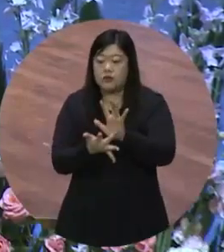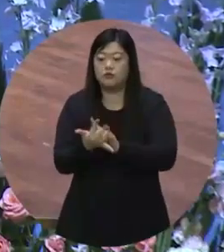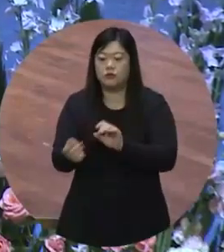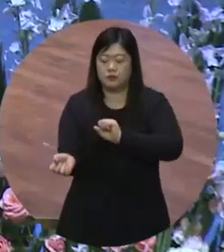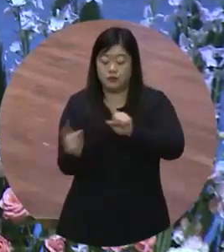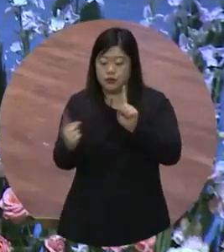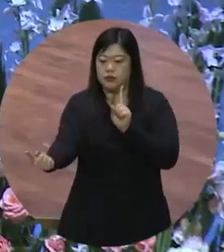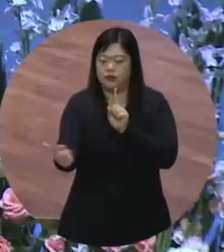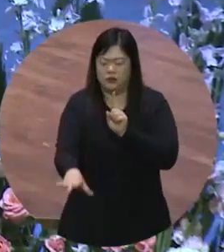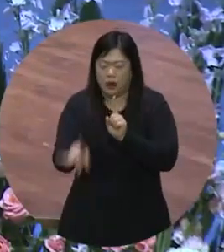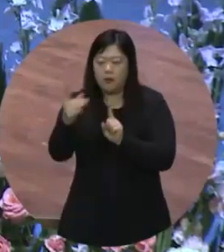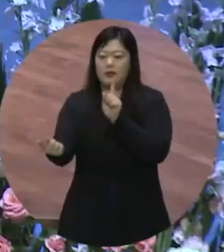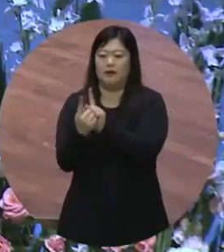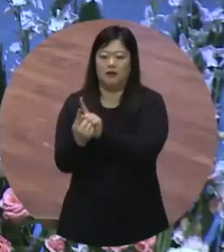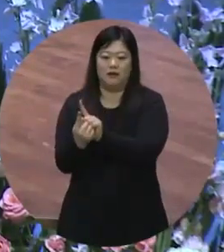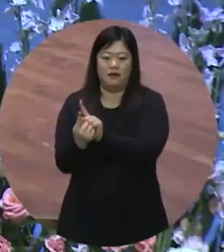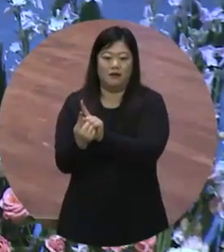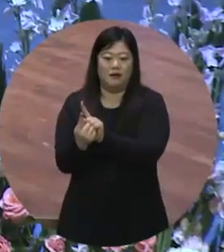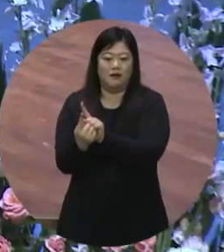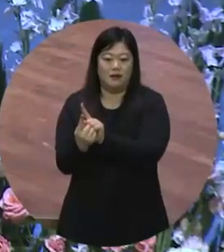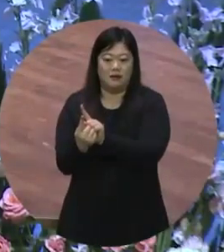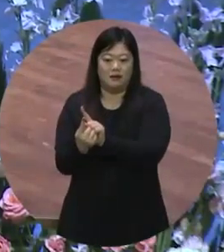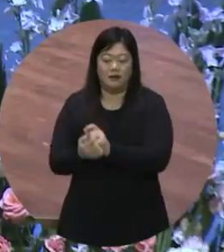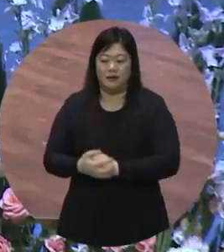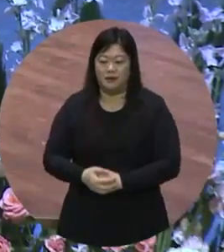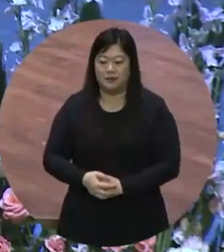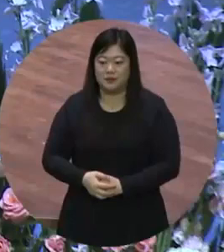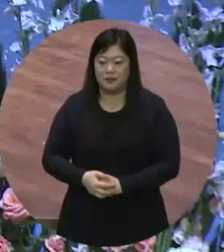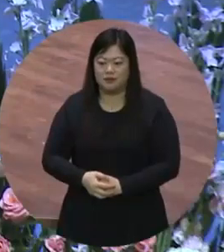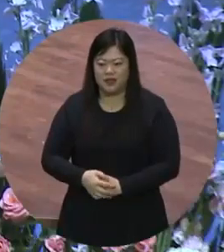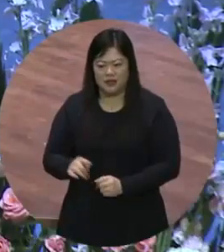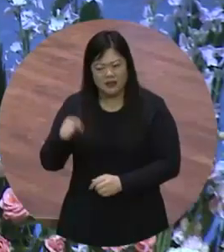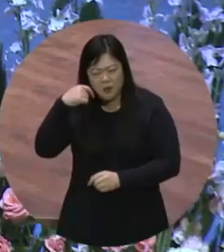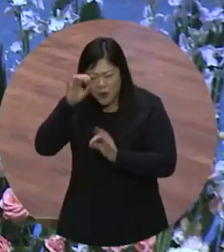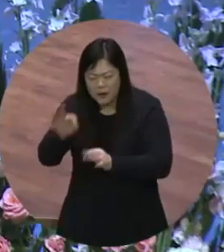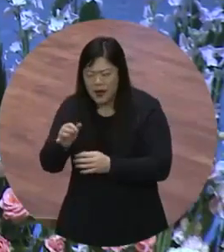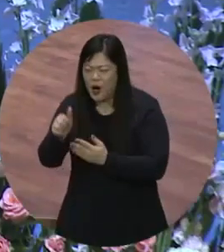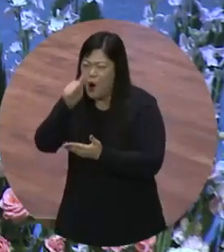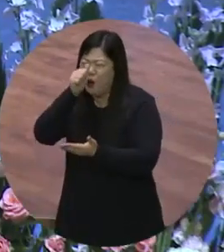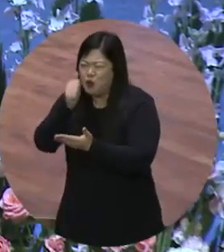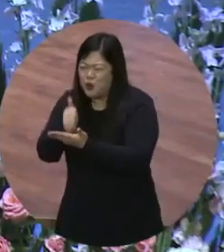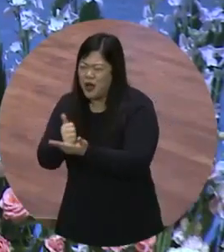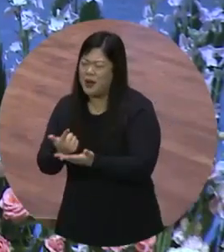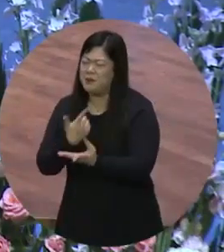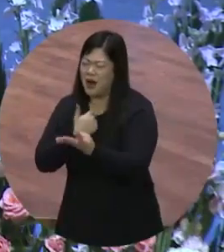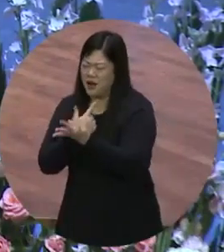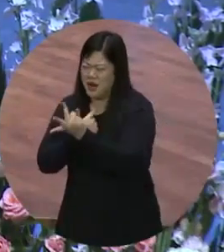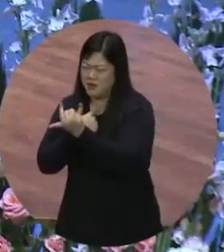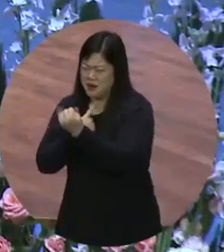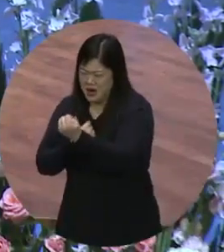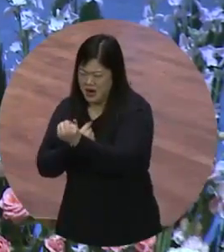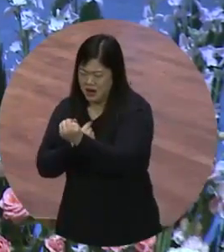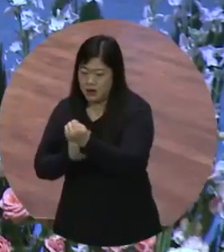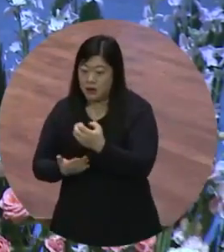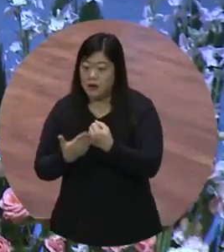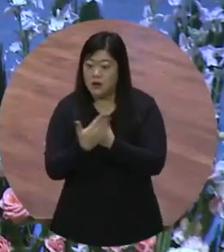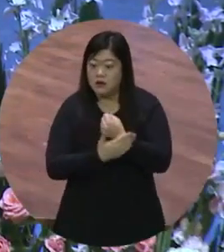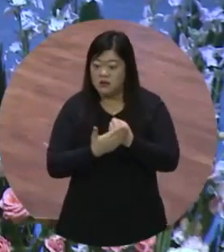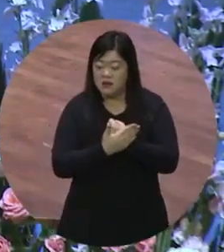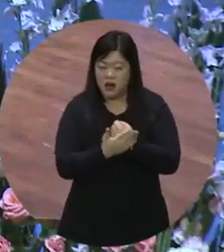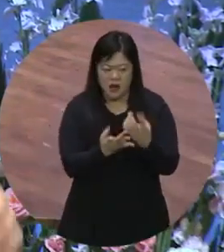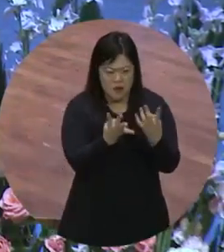예수님 만났어요. 참 그 죄가 많은 곳에 은혜가 많은 것 같아요. 자, 제자들은요,